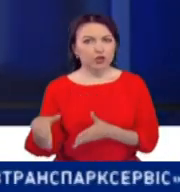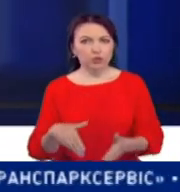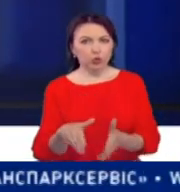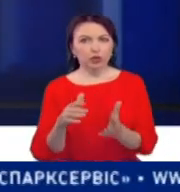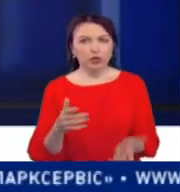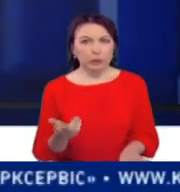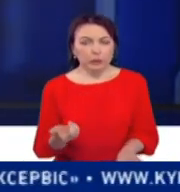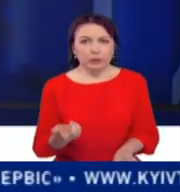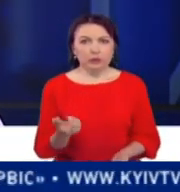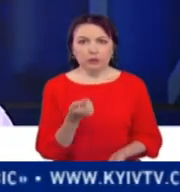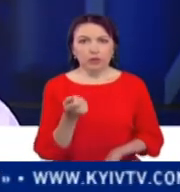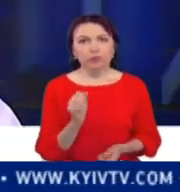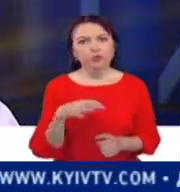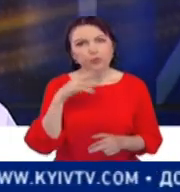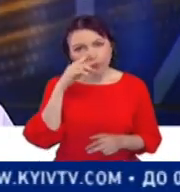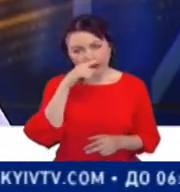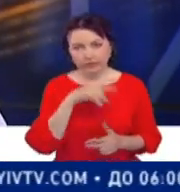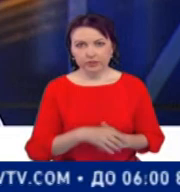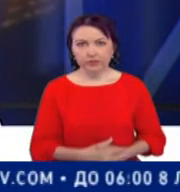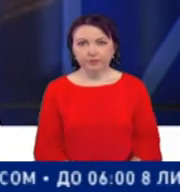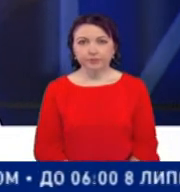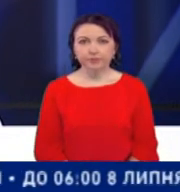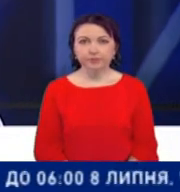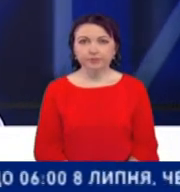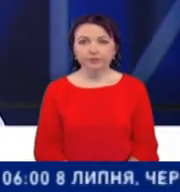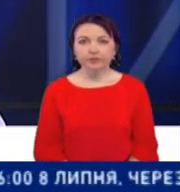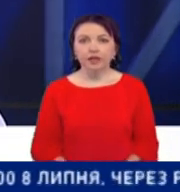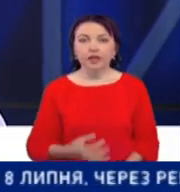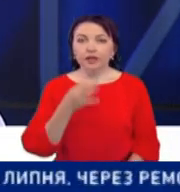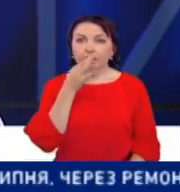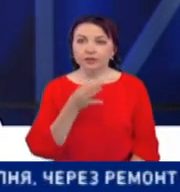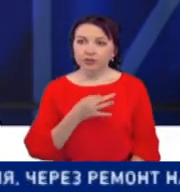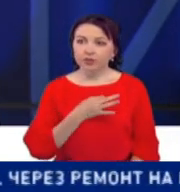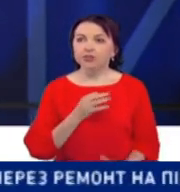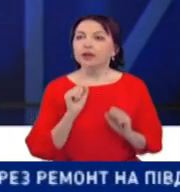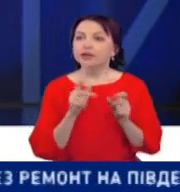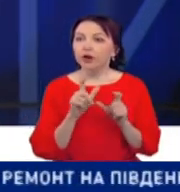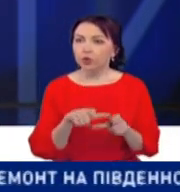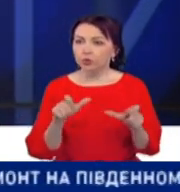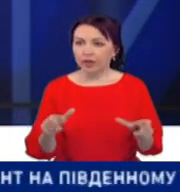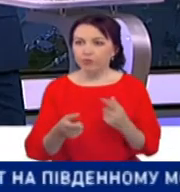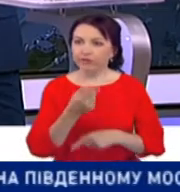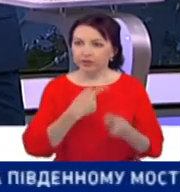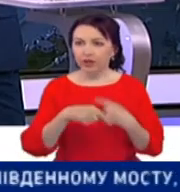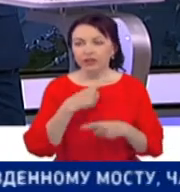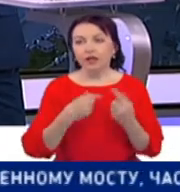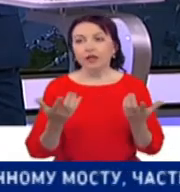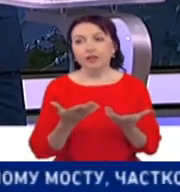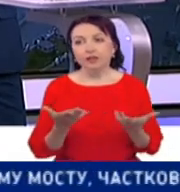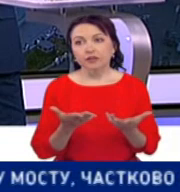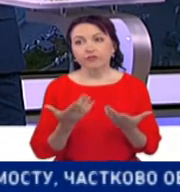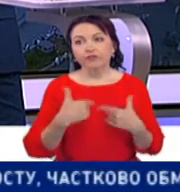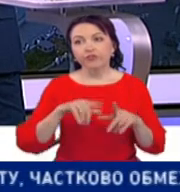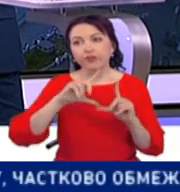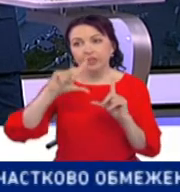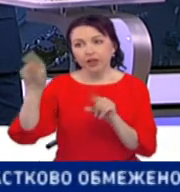Це, можливо, помилився експерт. Ну, можливо, так. Да. Пан Андрій, скажіть, як людей повертати, які кудись вже